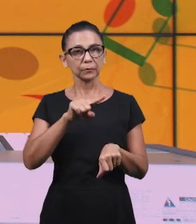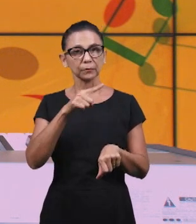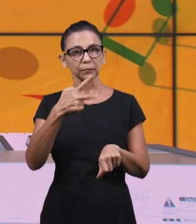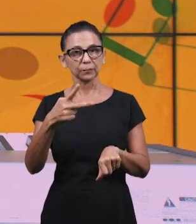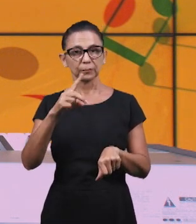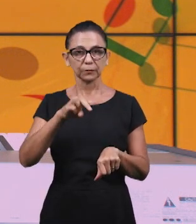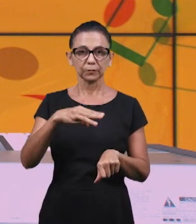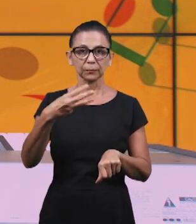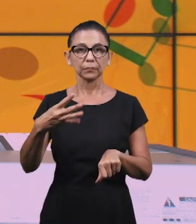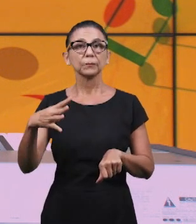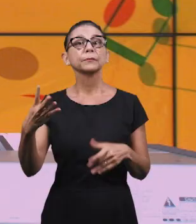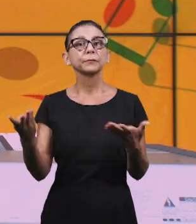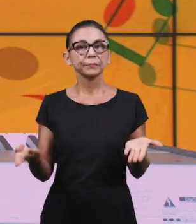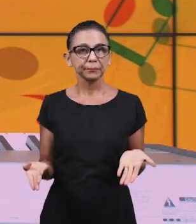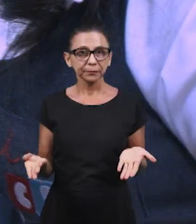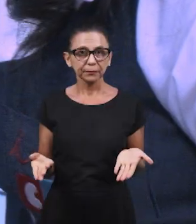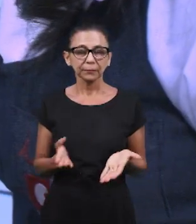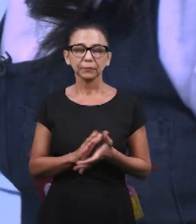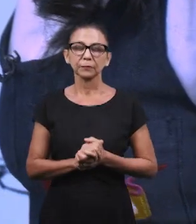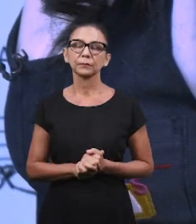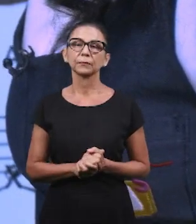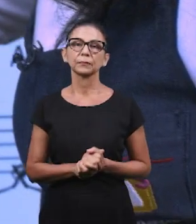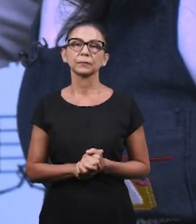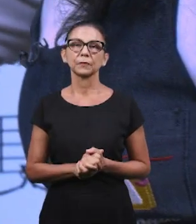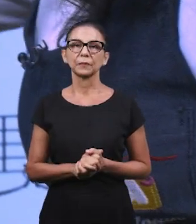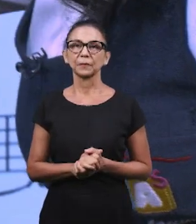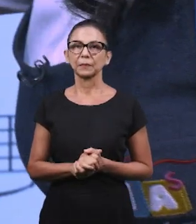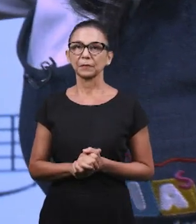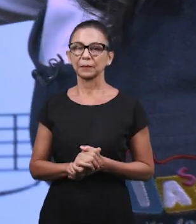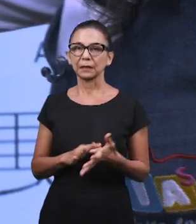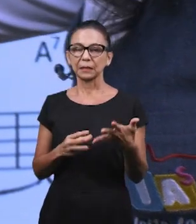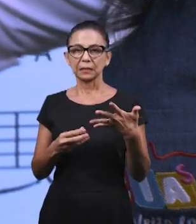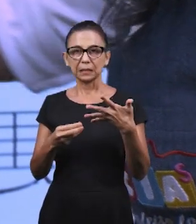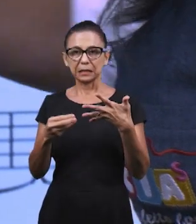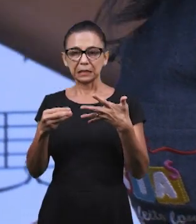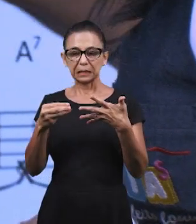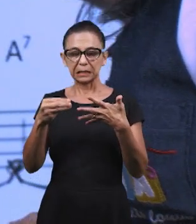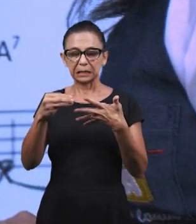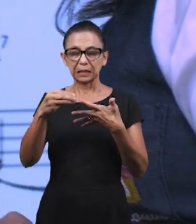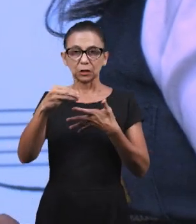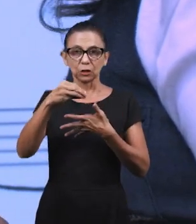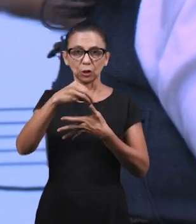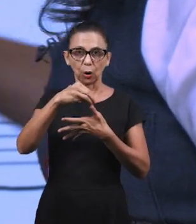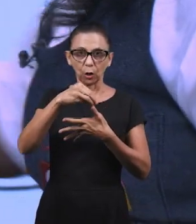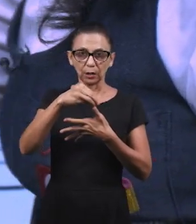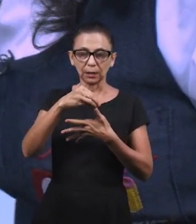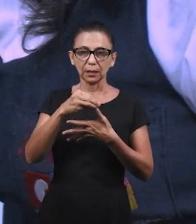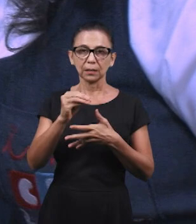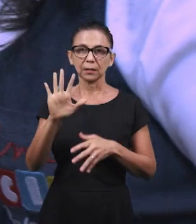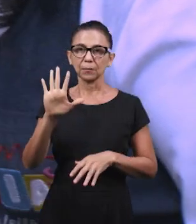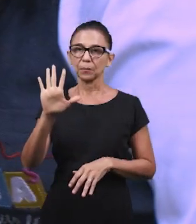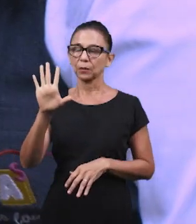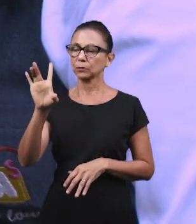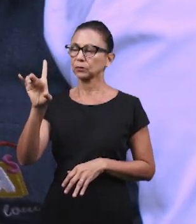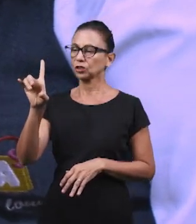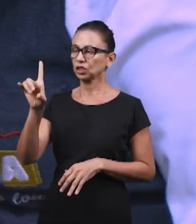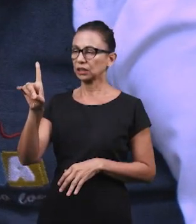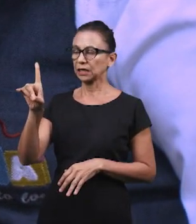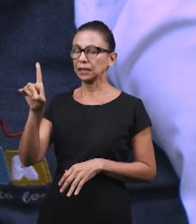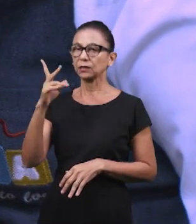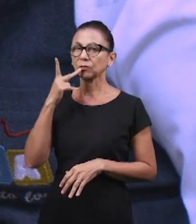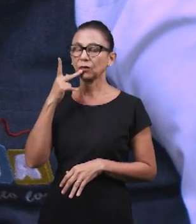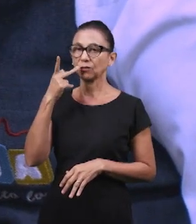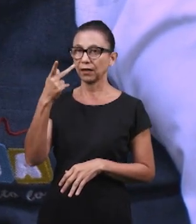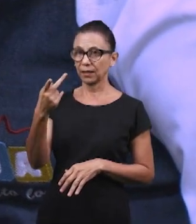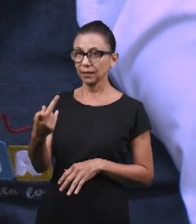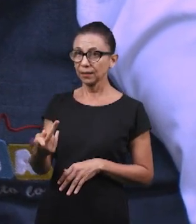bas. Aujourd'hui, l'attention plus grande, c'est pour les chiffres. Je vais solféger les notes dans la